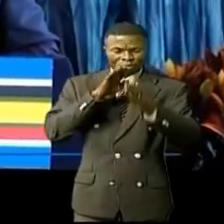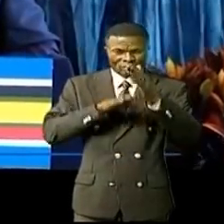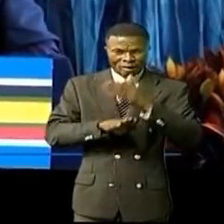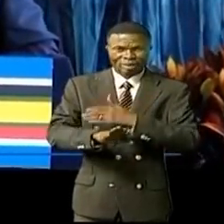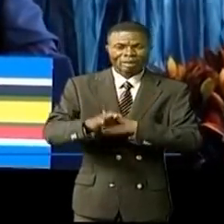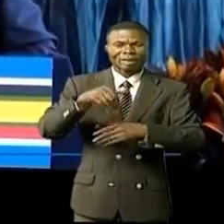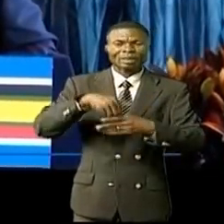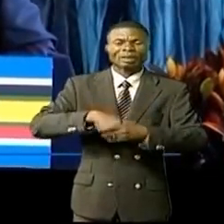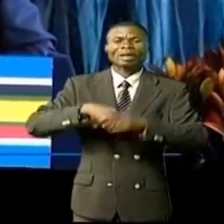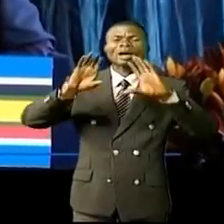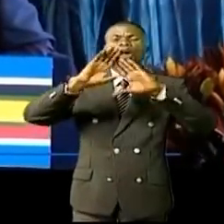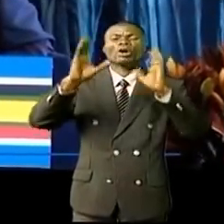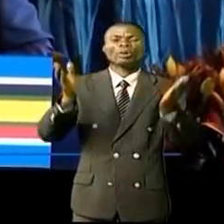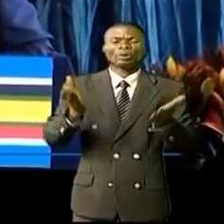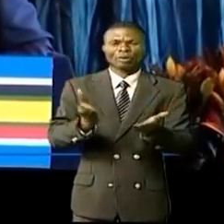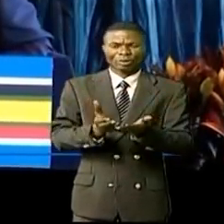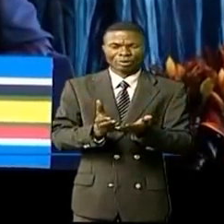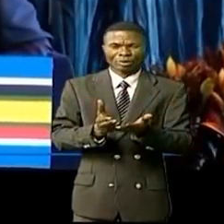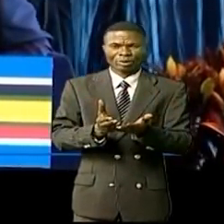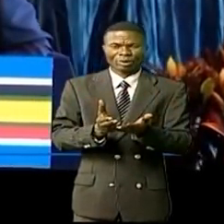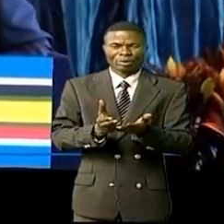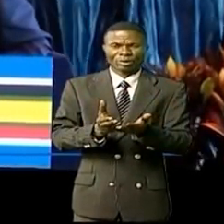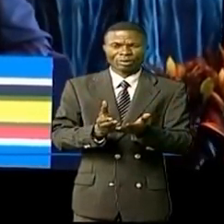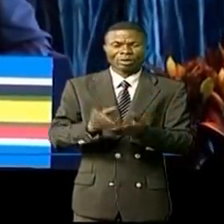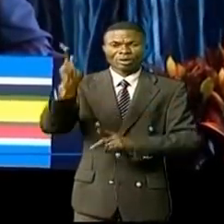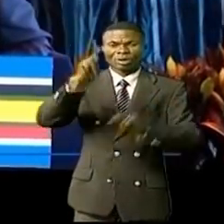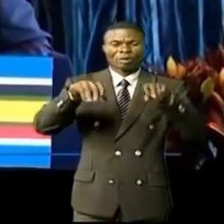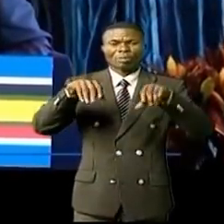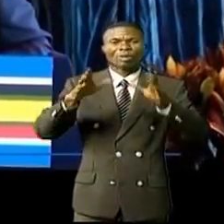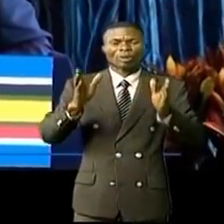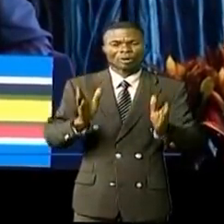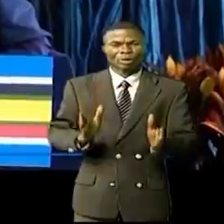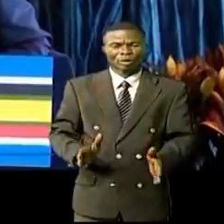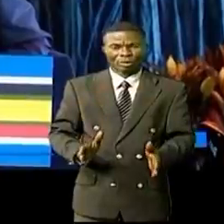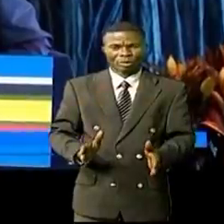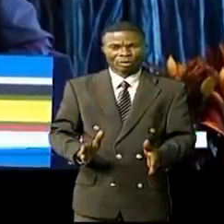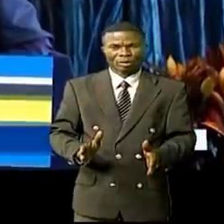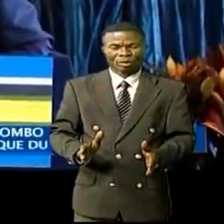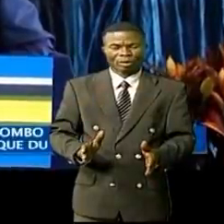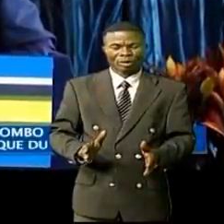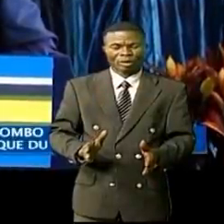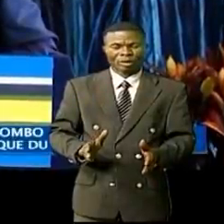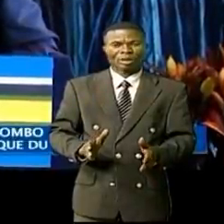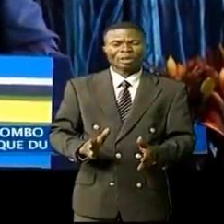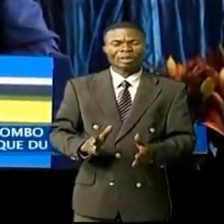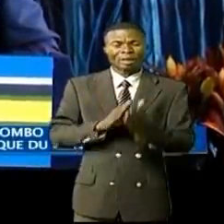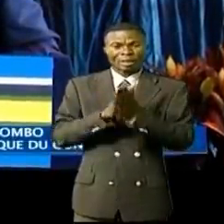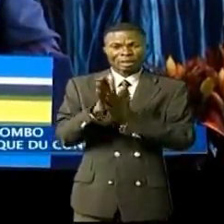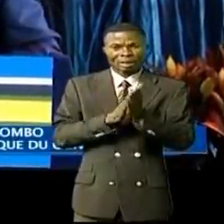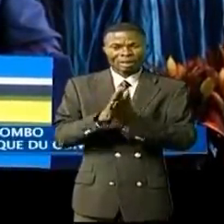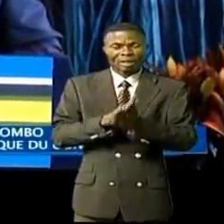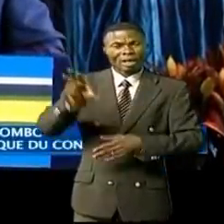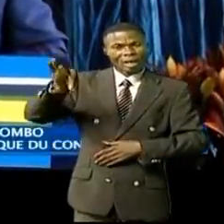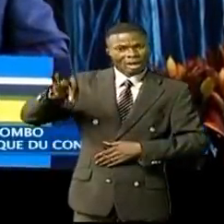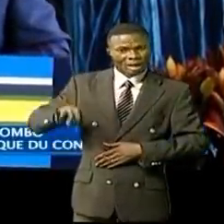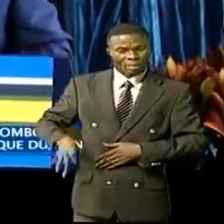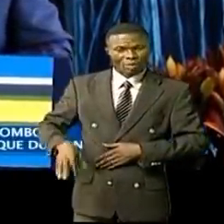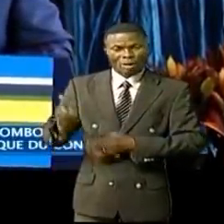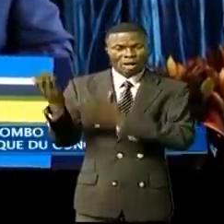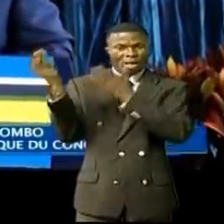la communauté, le peuple congolais ne veut pas seulement se contenter des bénéfices d'un